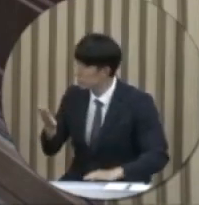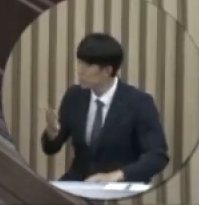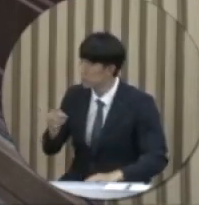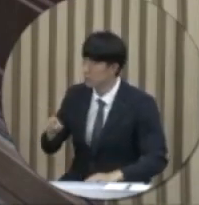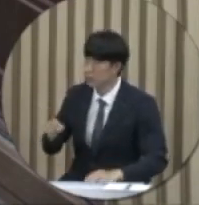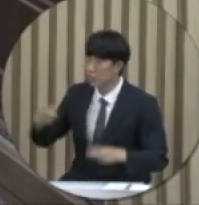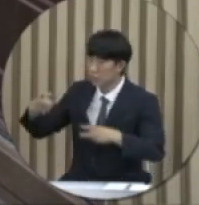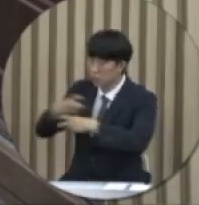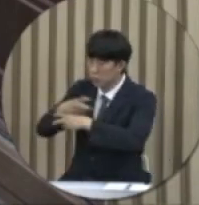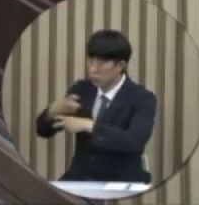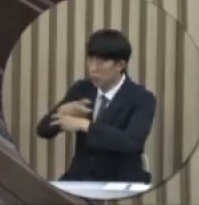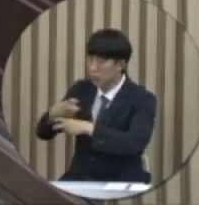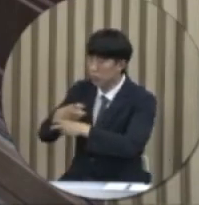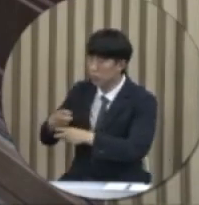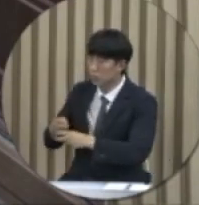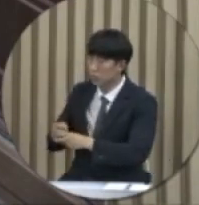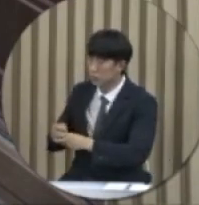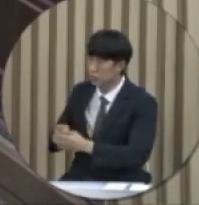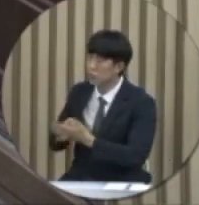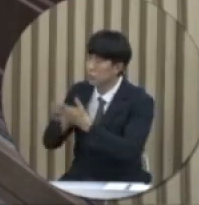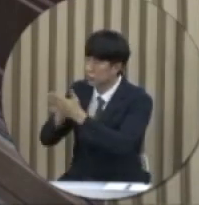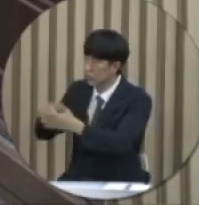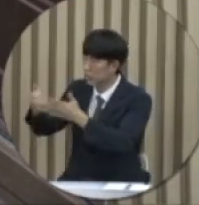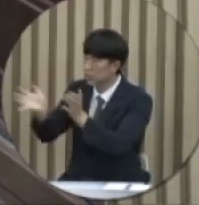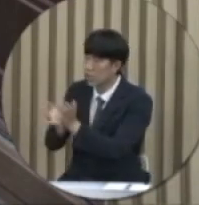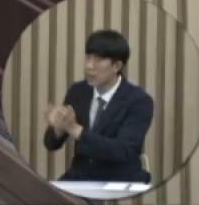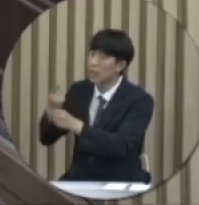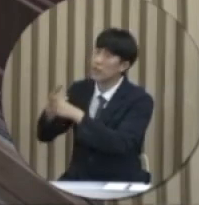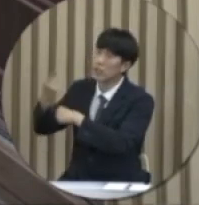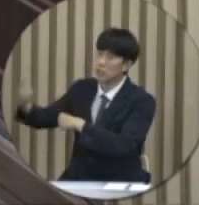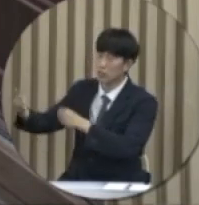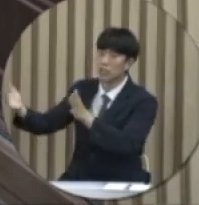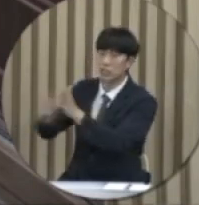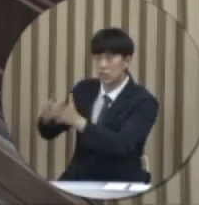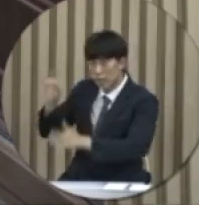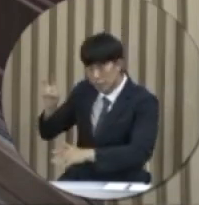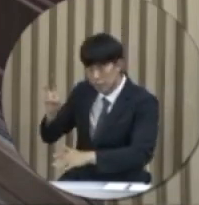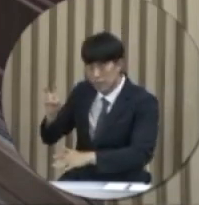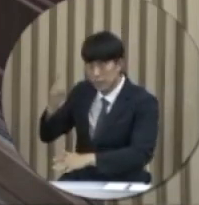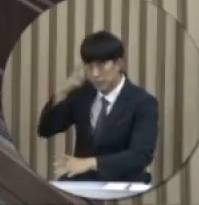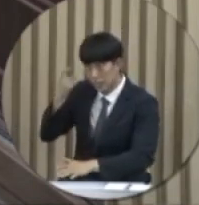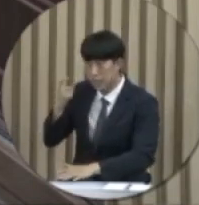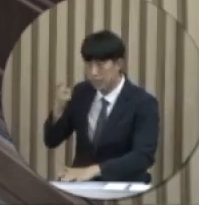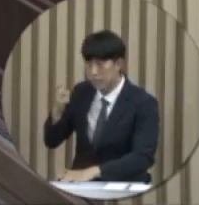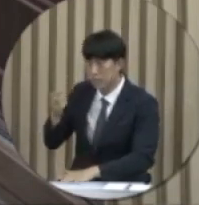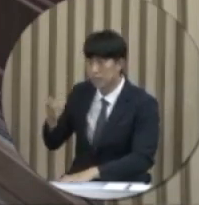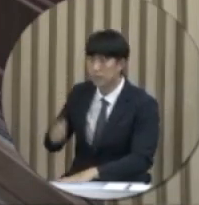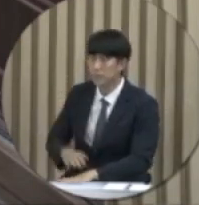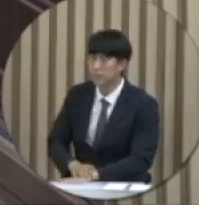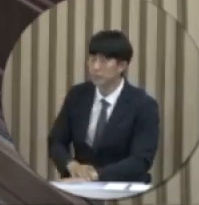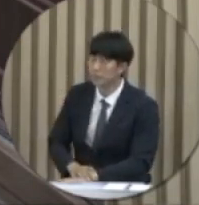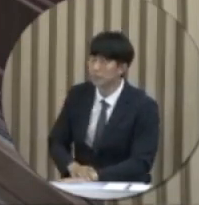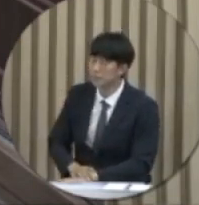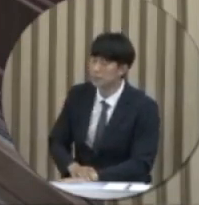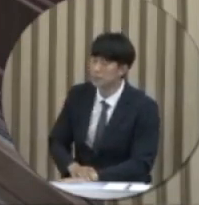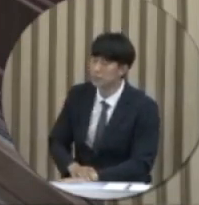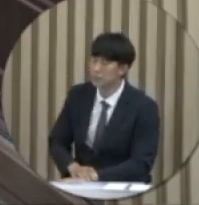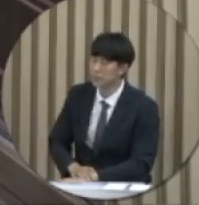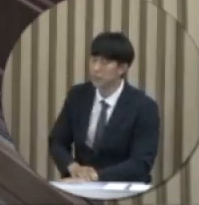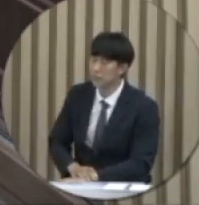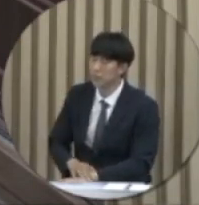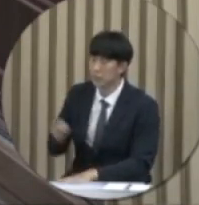대중교통 추진단이 존속 기간이 내년이면 끝나지 않을까라는 생각을 개인적으로 하고 있습니다. 어디에 뭐 얘기한 적은 없지만. 그러면